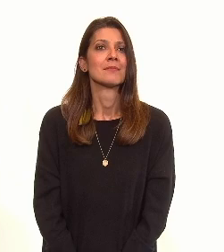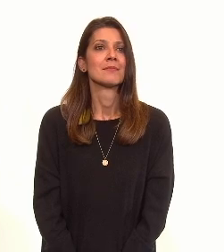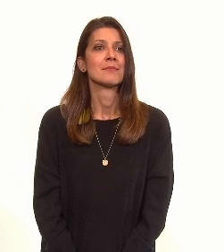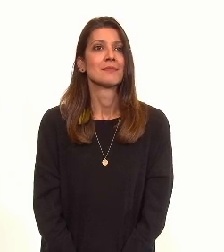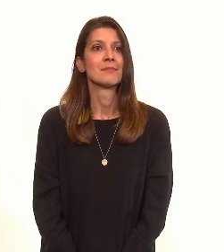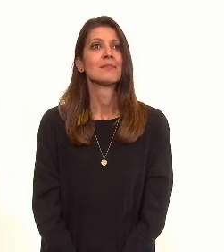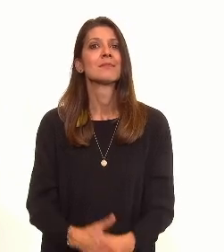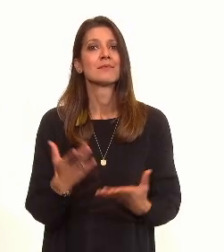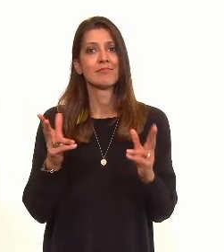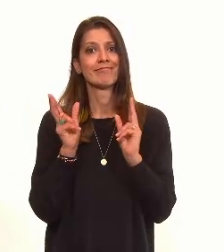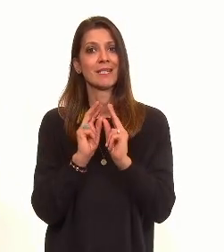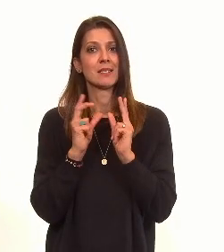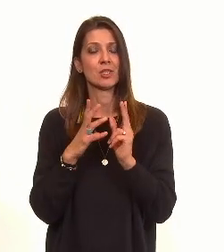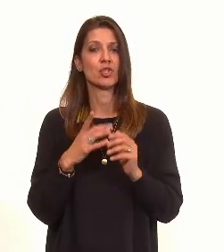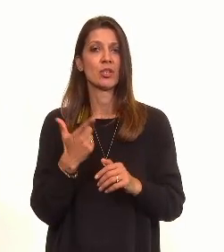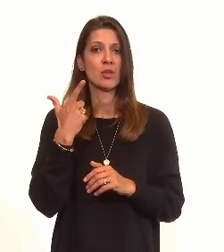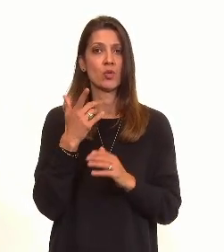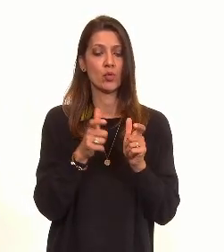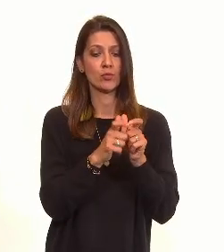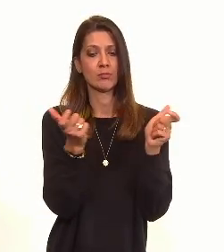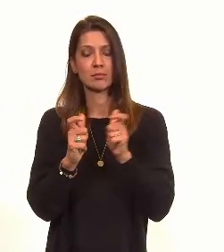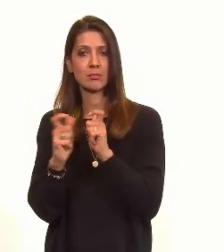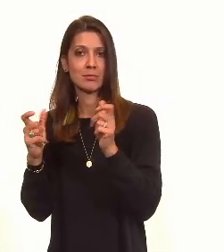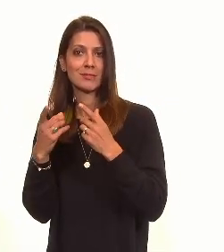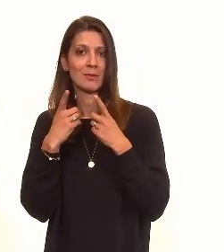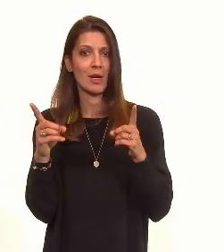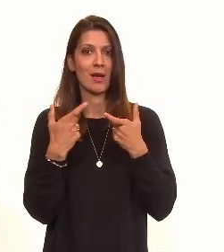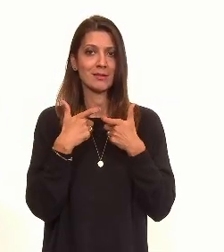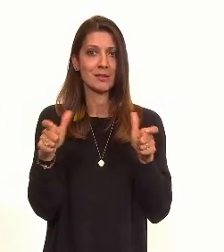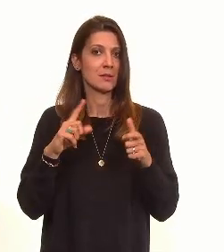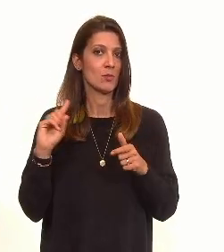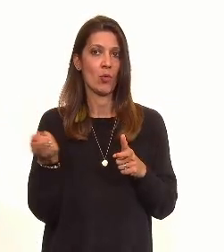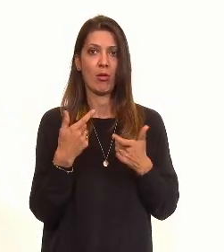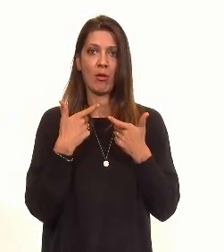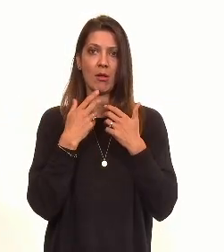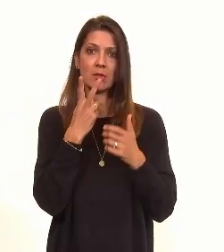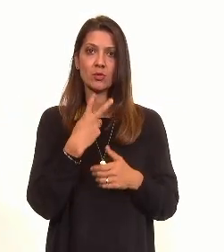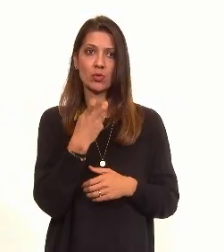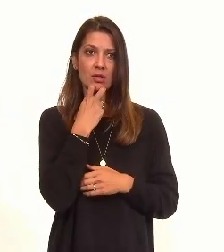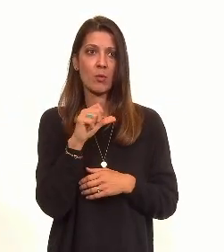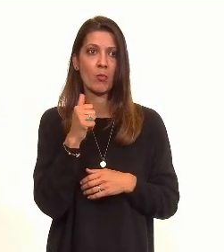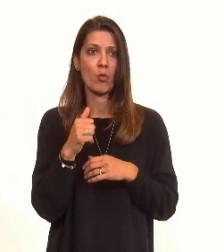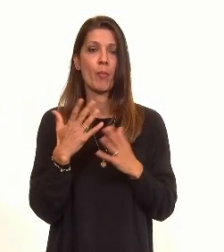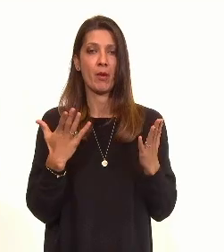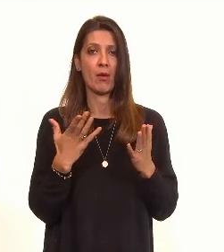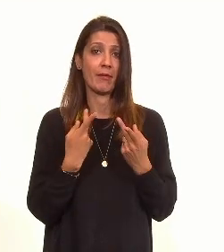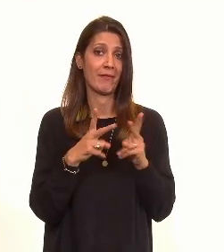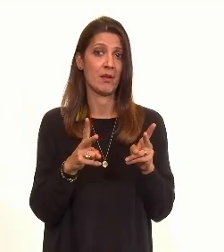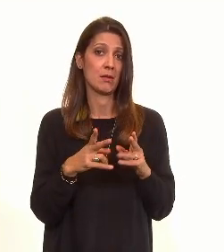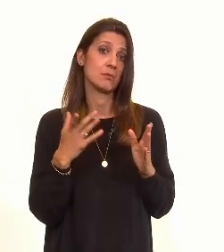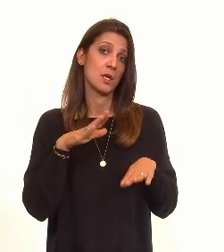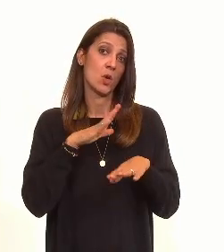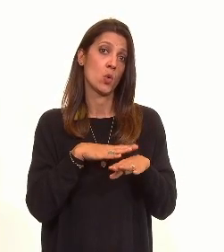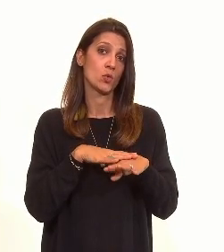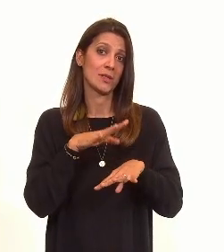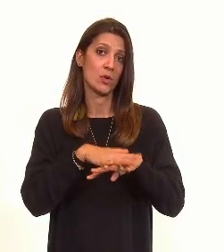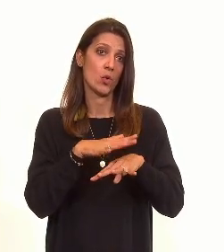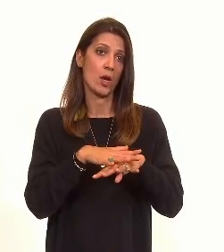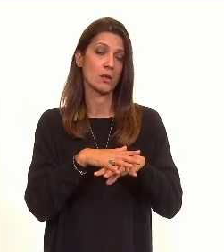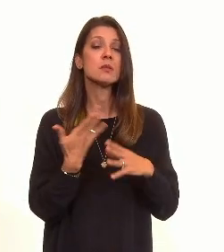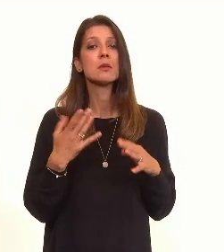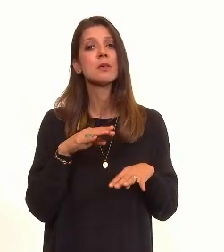quartier est 1. Libre pour chacune et chacun d'entre nous. 2. Elle nécessite une invitation individuelle et privée adressée par